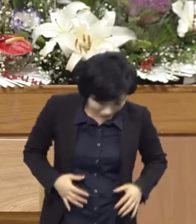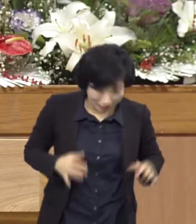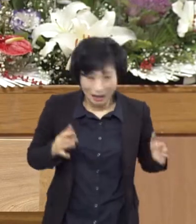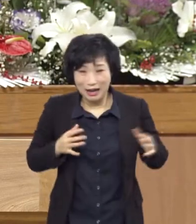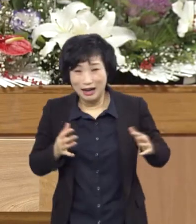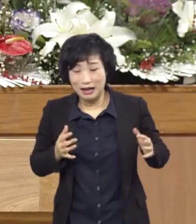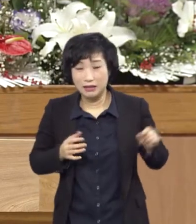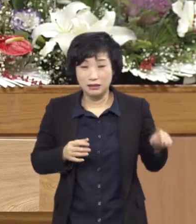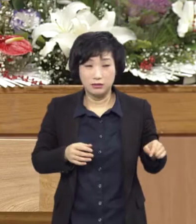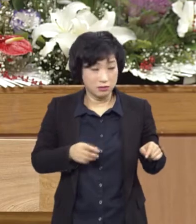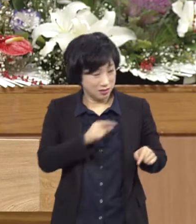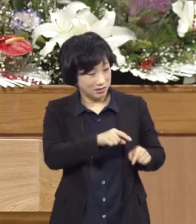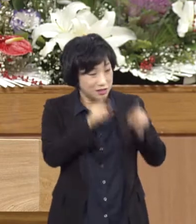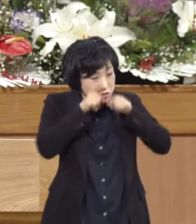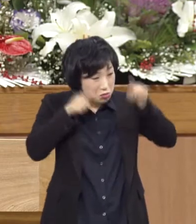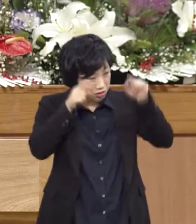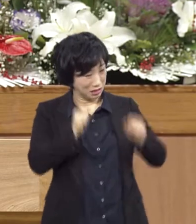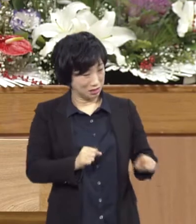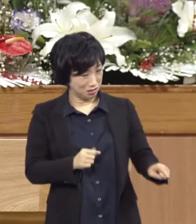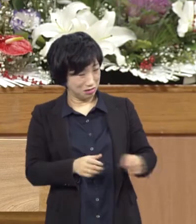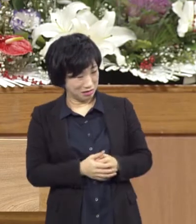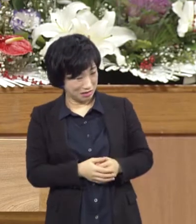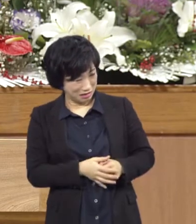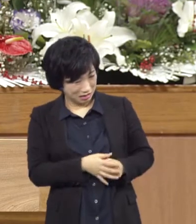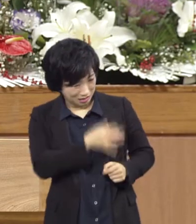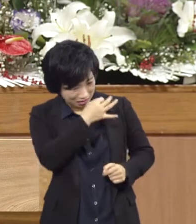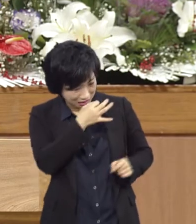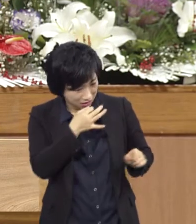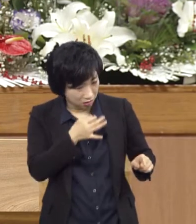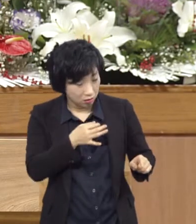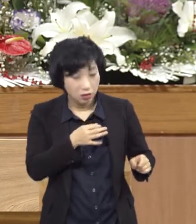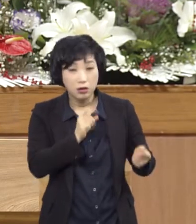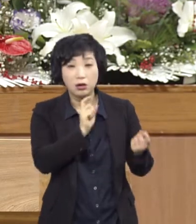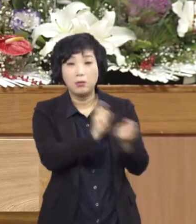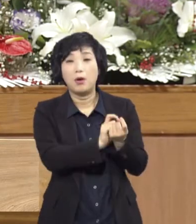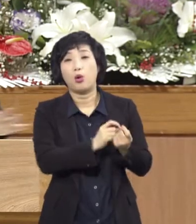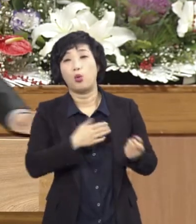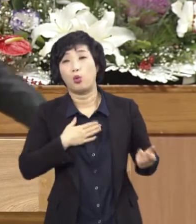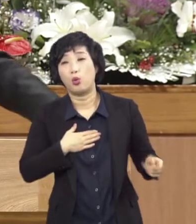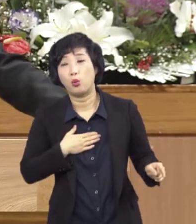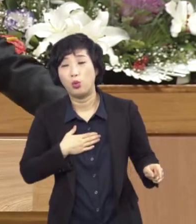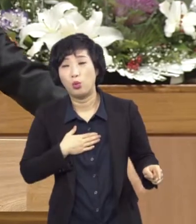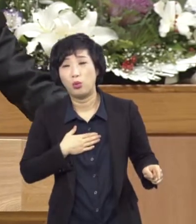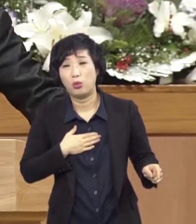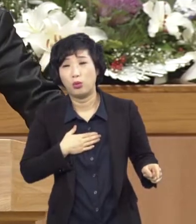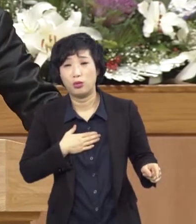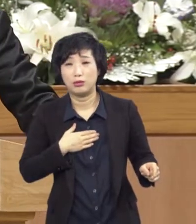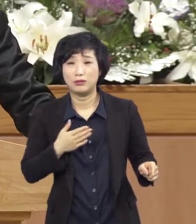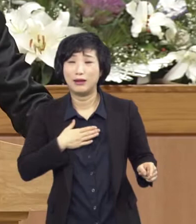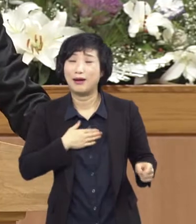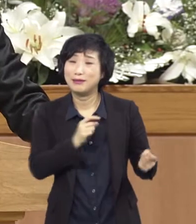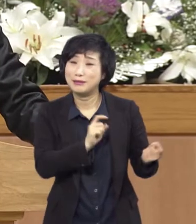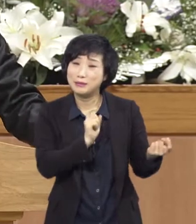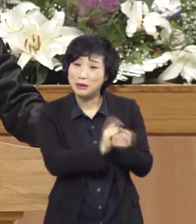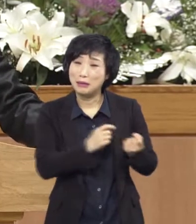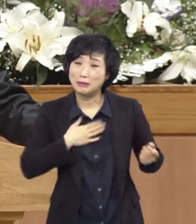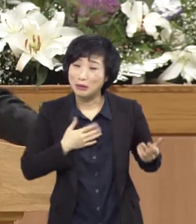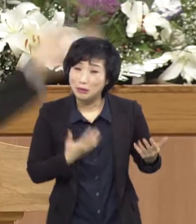임마 그 절망적인 그날이 우리에게 오고야 말